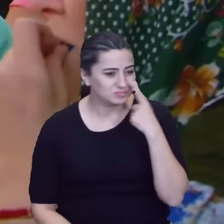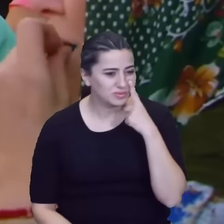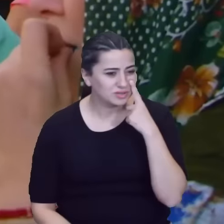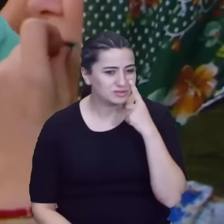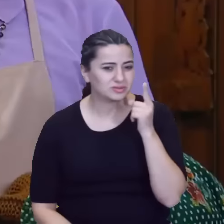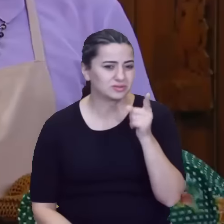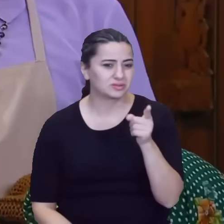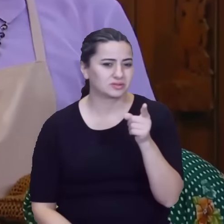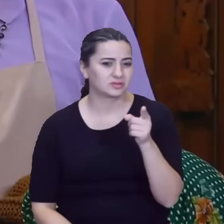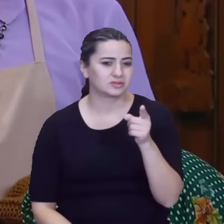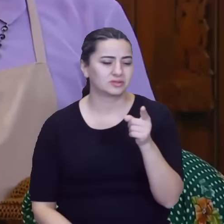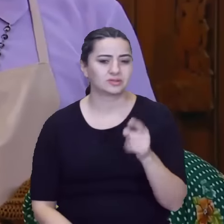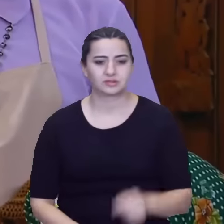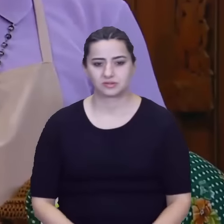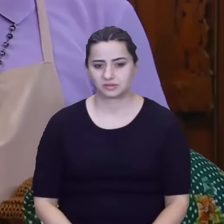şimdi sen bir...